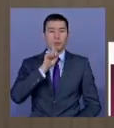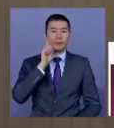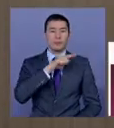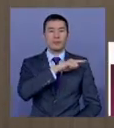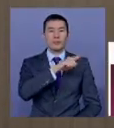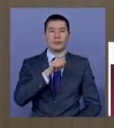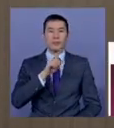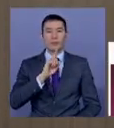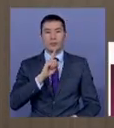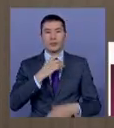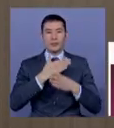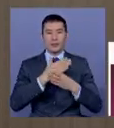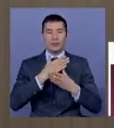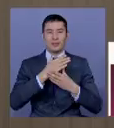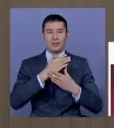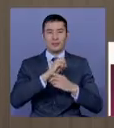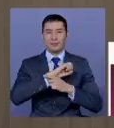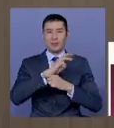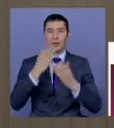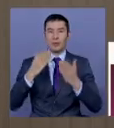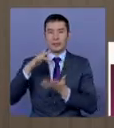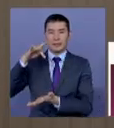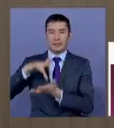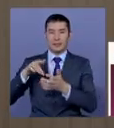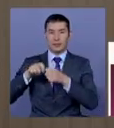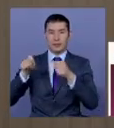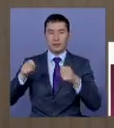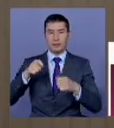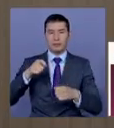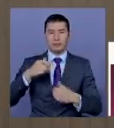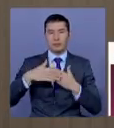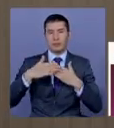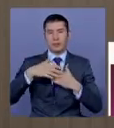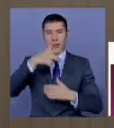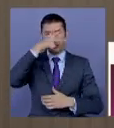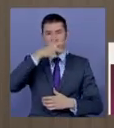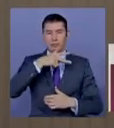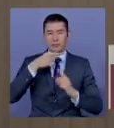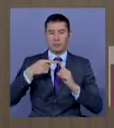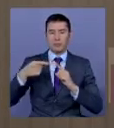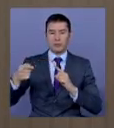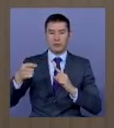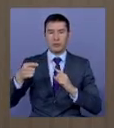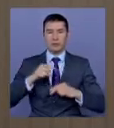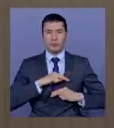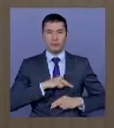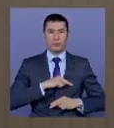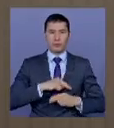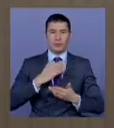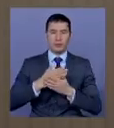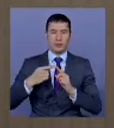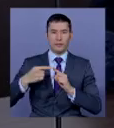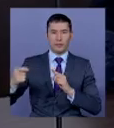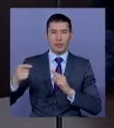бір орталық ашылды. Сол орталықтың жұмысы осы 2 айдың ішінде міне жүріп жатыр. Бір